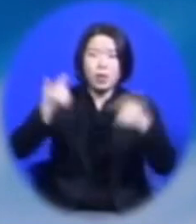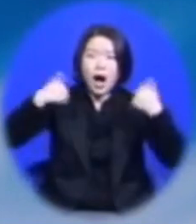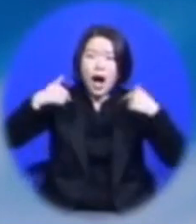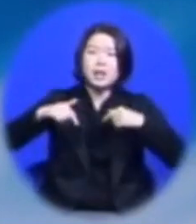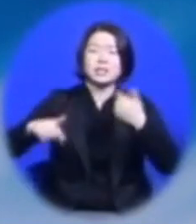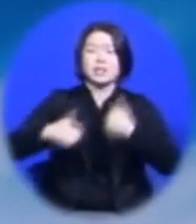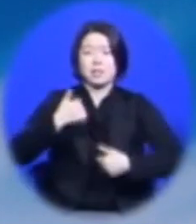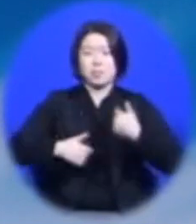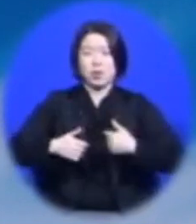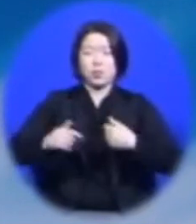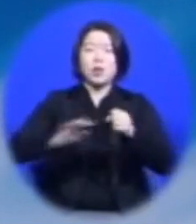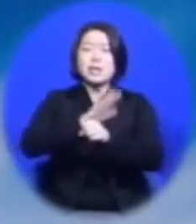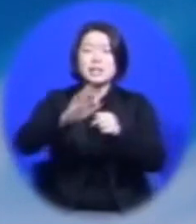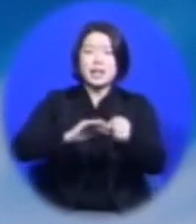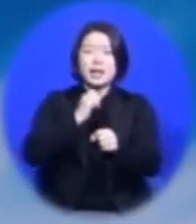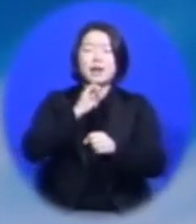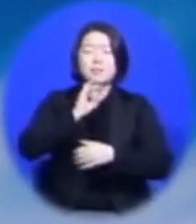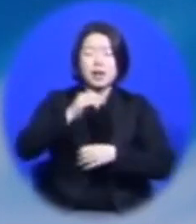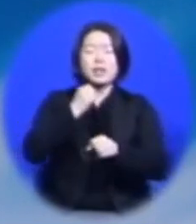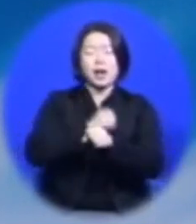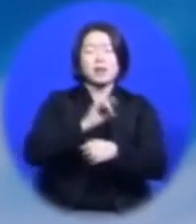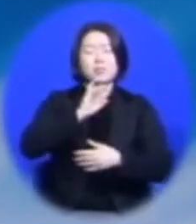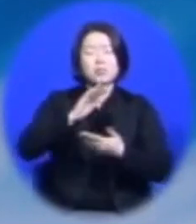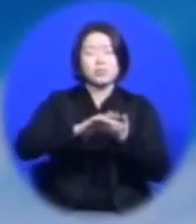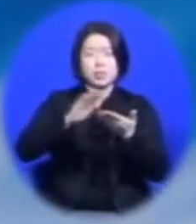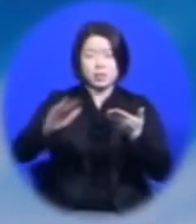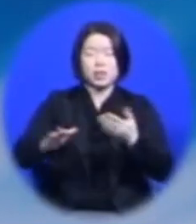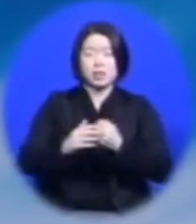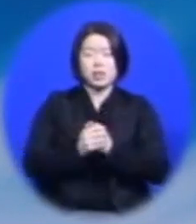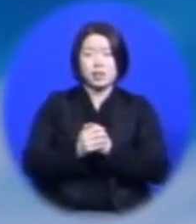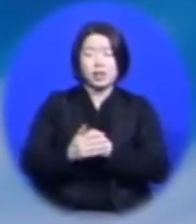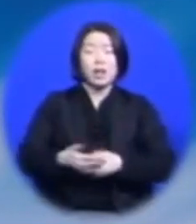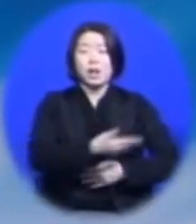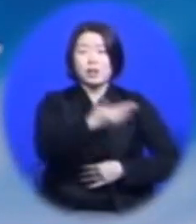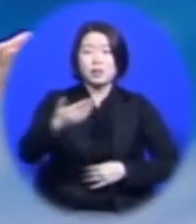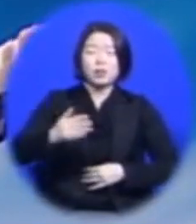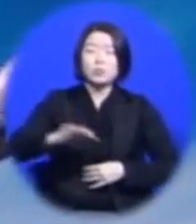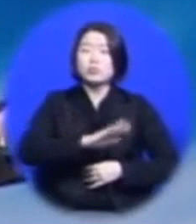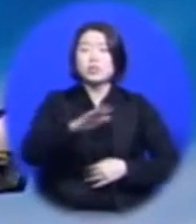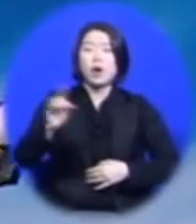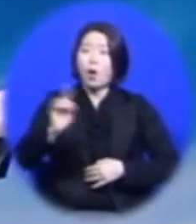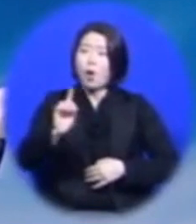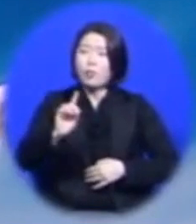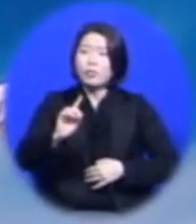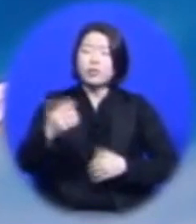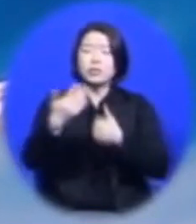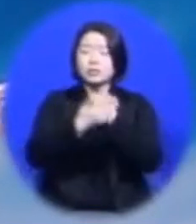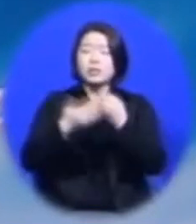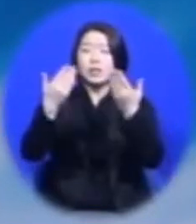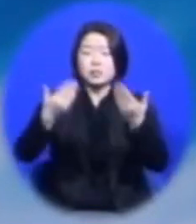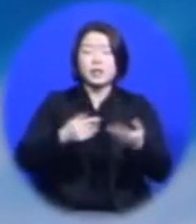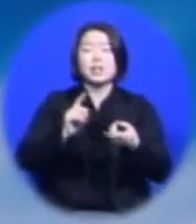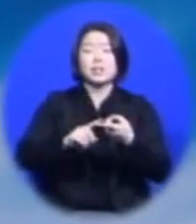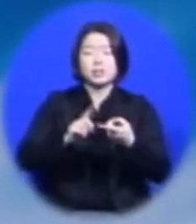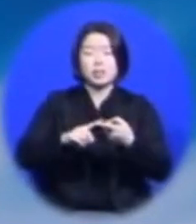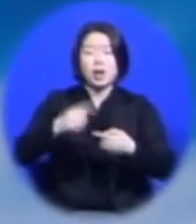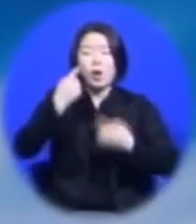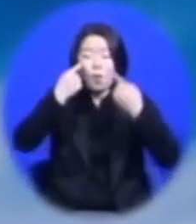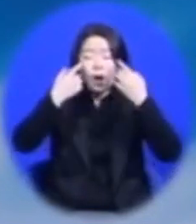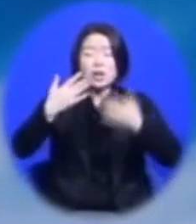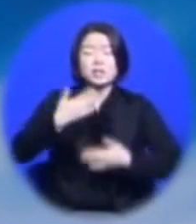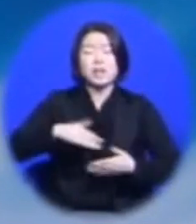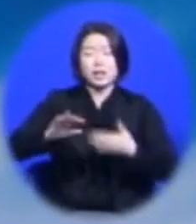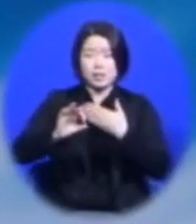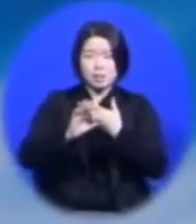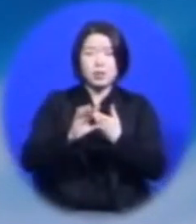기뻐하고 사랑만 할 뿐입니다. 여러분, 우리가 어떤 은혜를 받았는지를 정확히 안다면